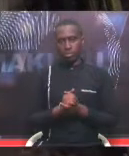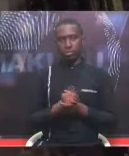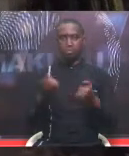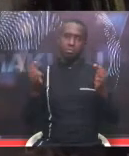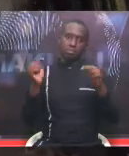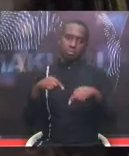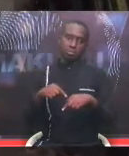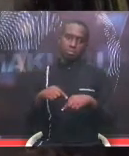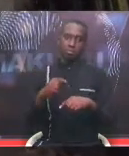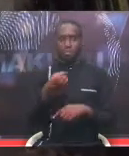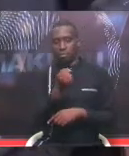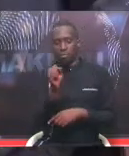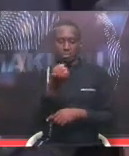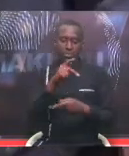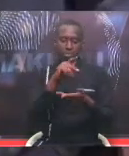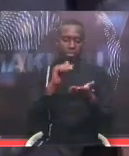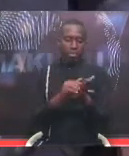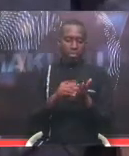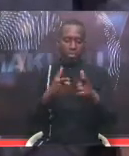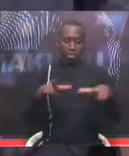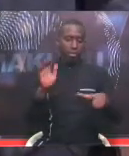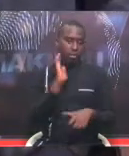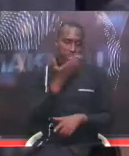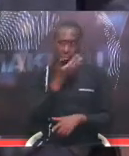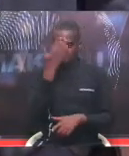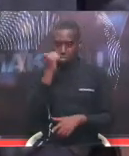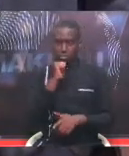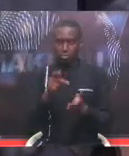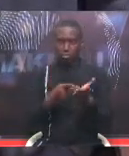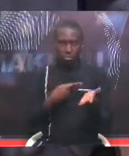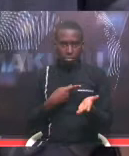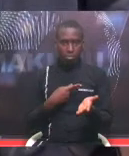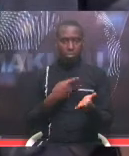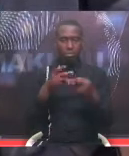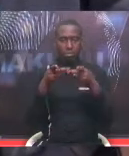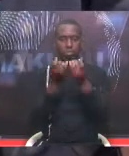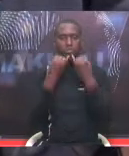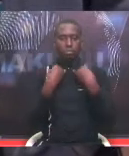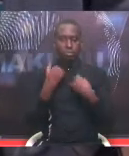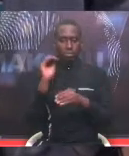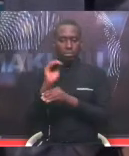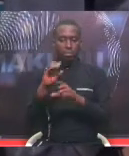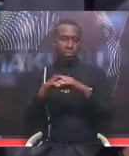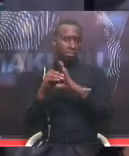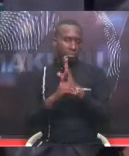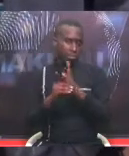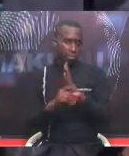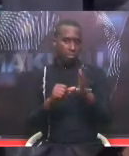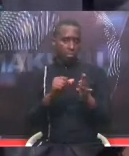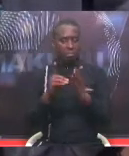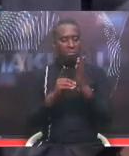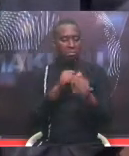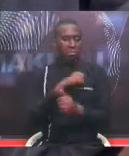aje atembera ikirwa. Tumubajije ati kubyagenze gute ko mutatubwire cyakirwa mwatubwiraga, bati twabaje mu karere, akarere